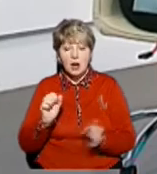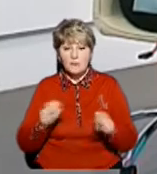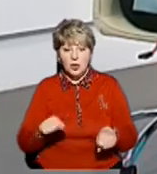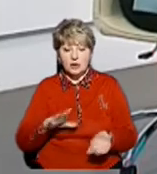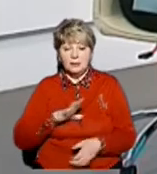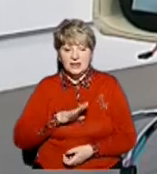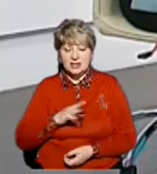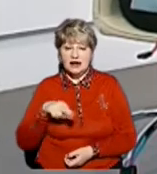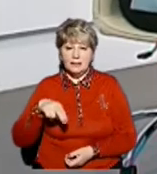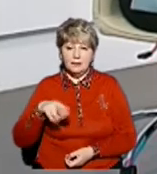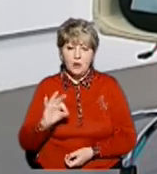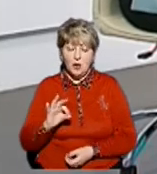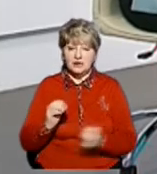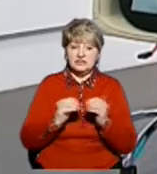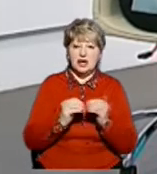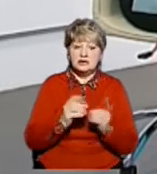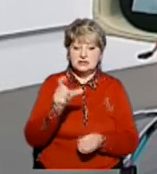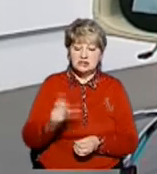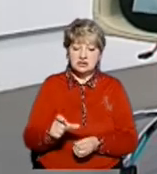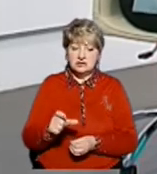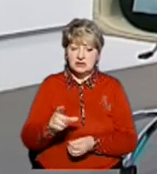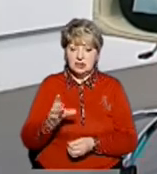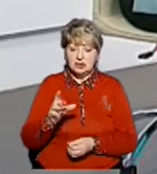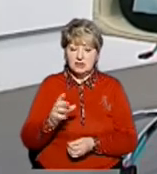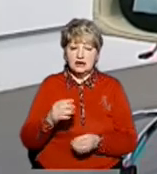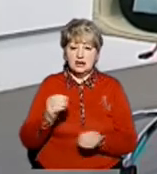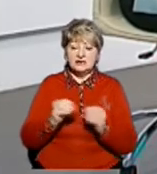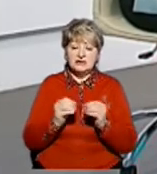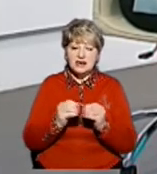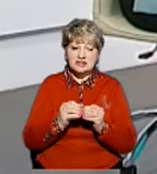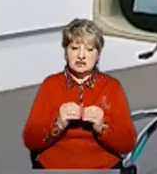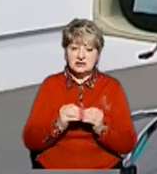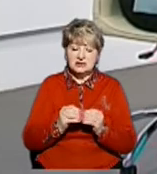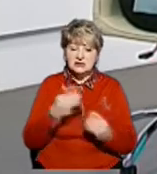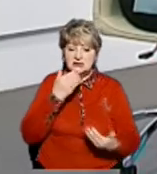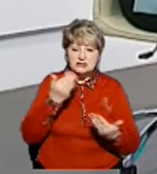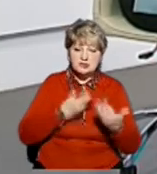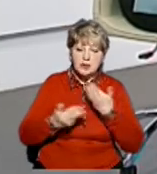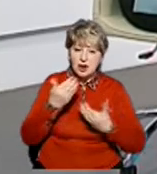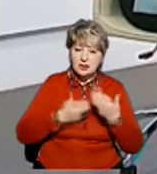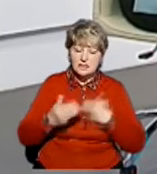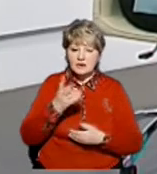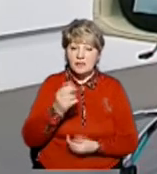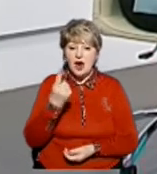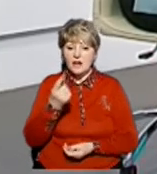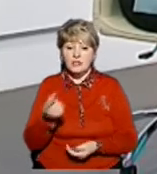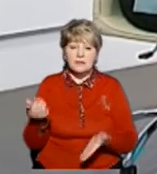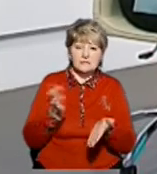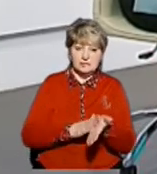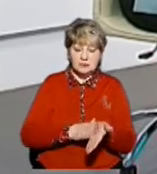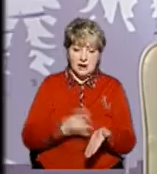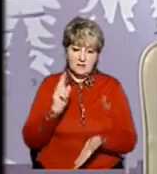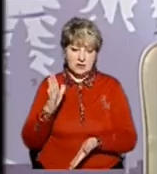і по кількості і 10 осіб, ну, 10 запитів на один і той же сегмент, і на одну і ту ж саму